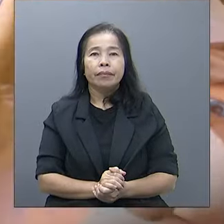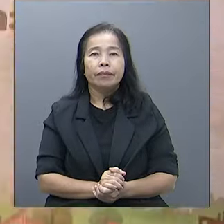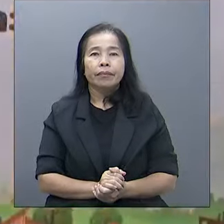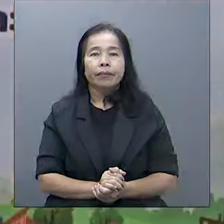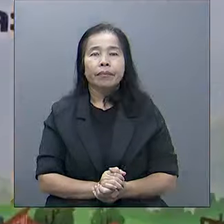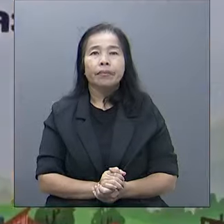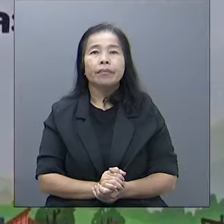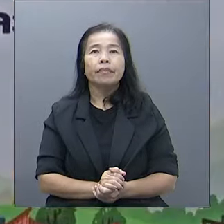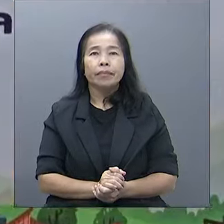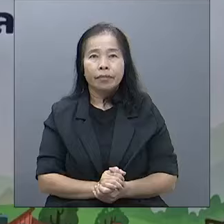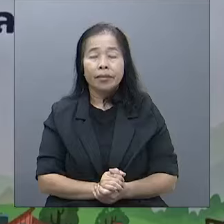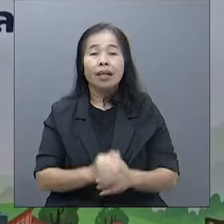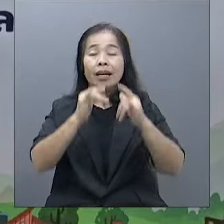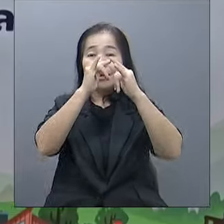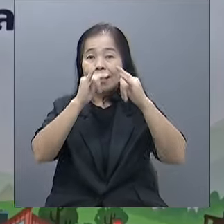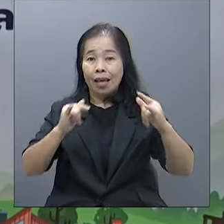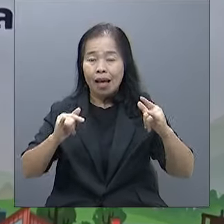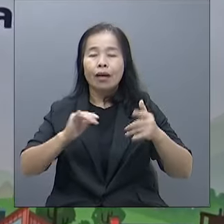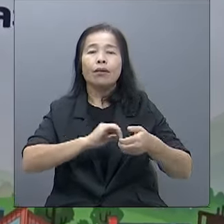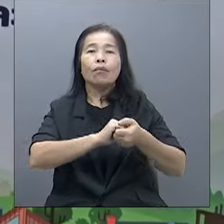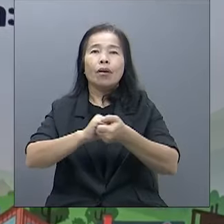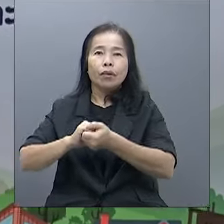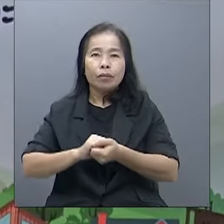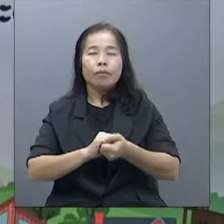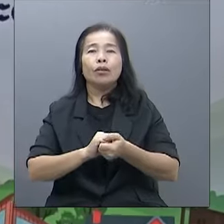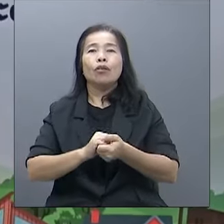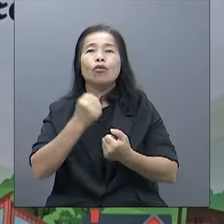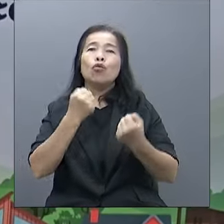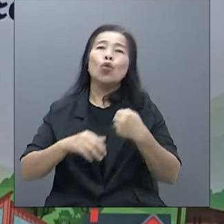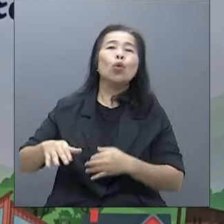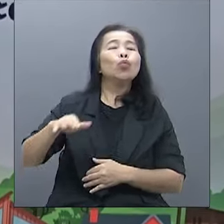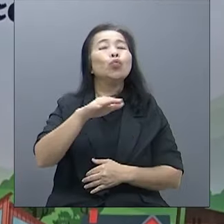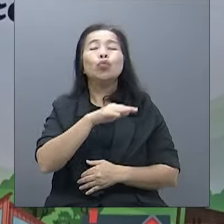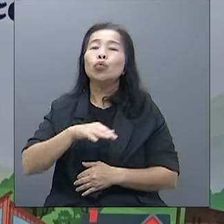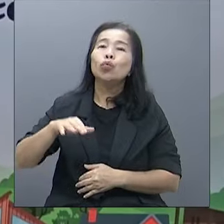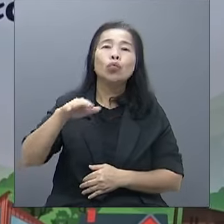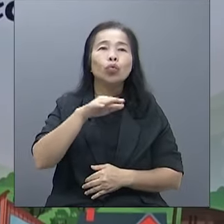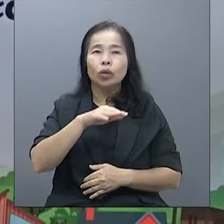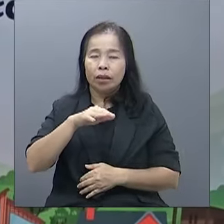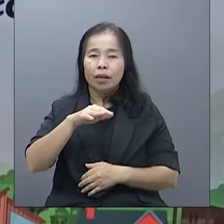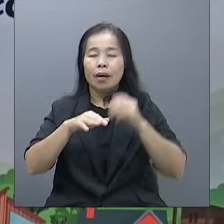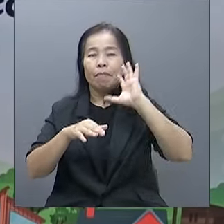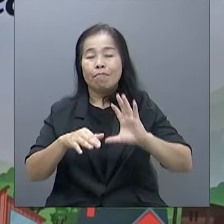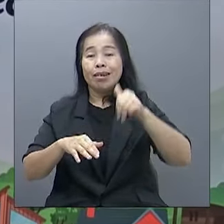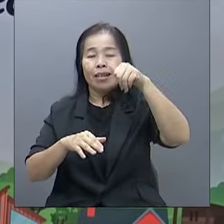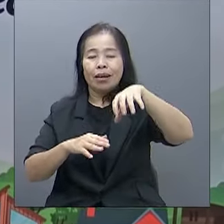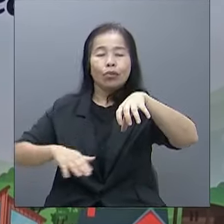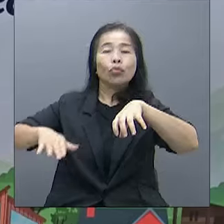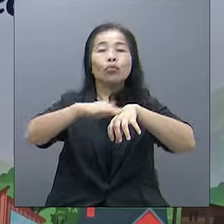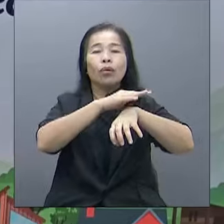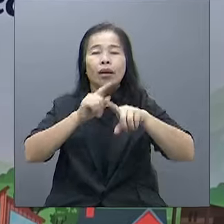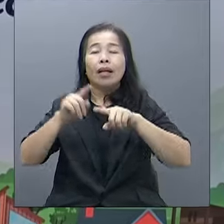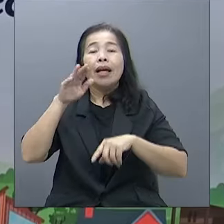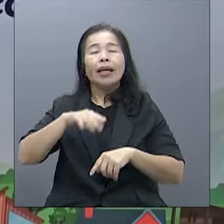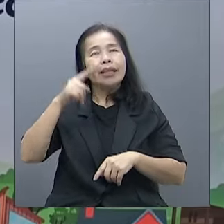ค่ายครั้งนี้เราเรียกว่าค่ายเล่นรอบเมืองครั้งที่9แล้วนะครับค่ายเล่นรอบเมืองเนี่ยมีแนวคิดที่ว่าเด็กคนหนึ่ง